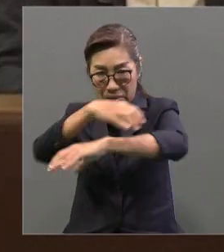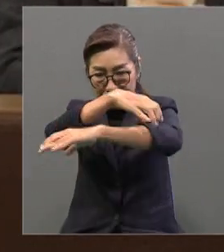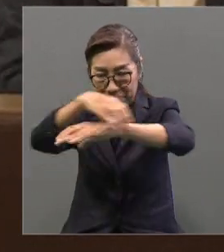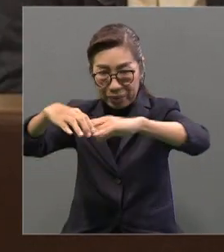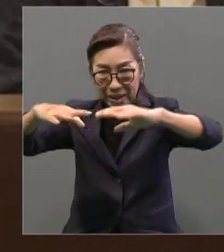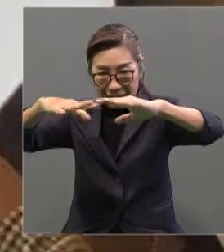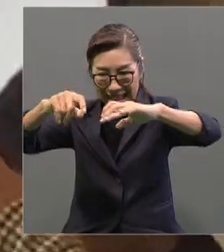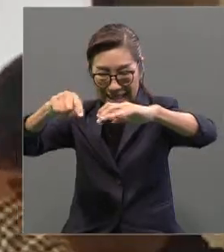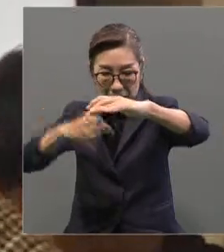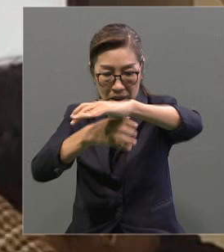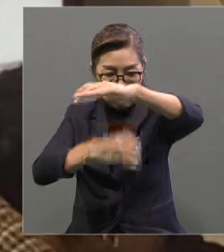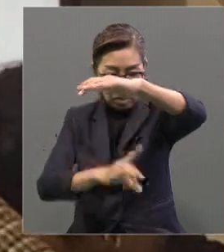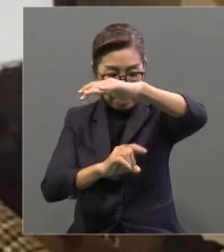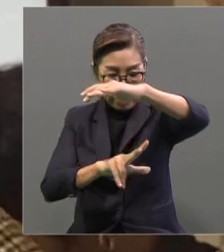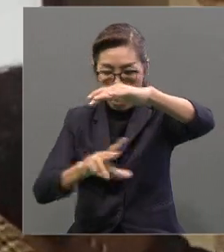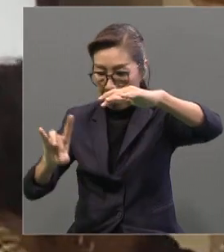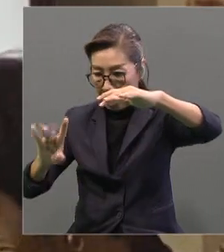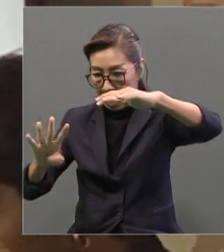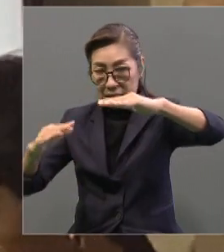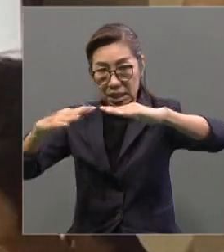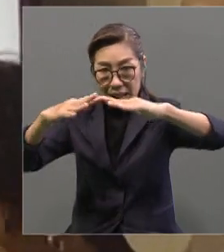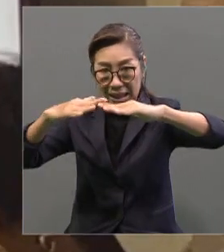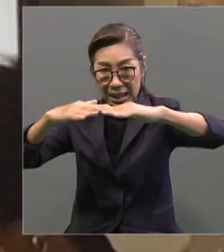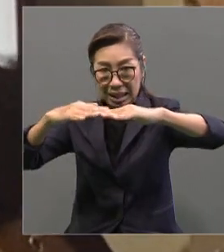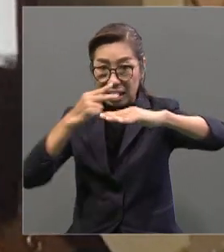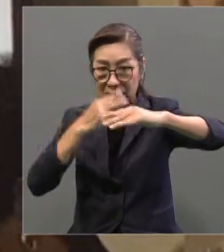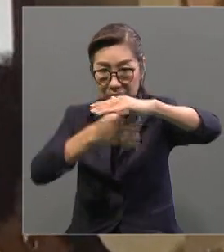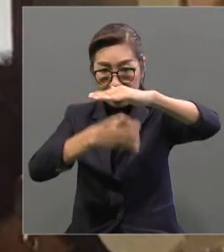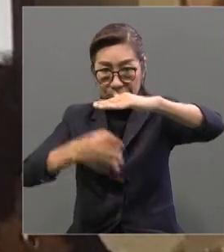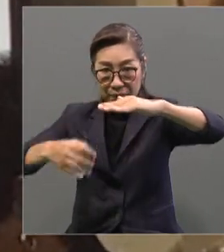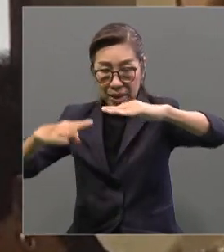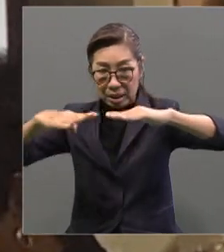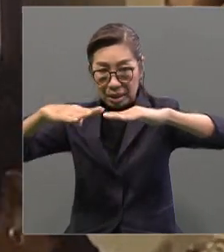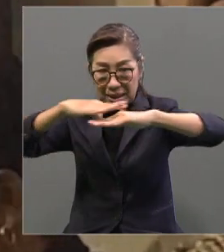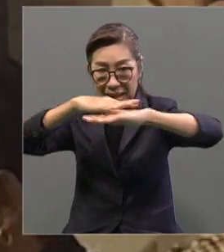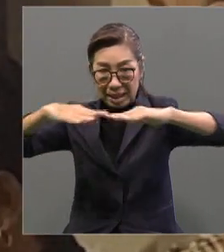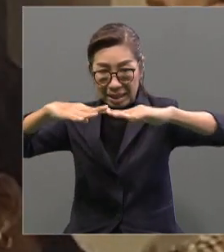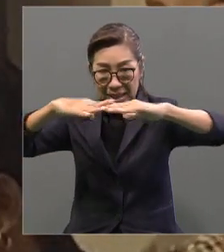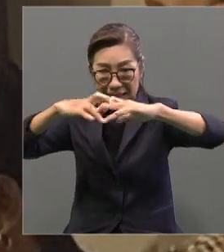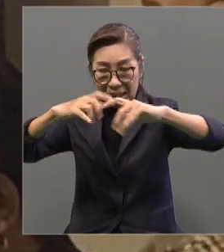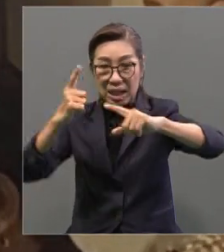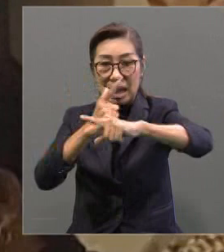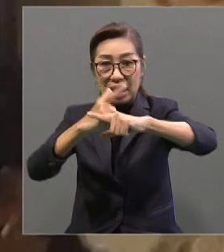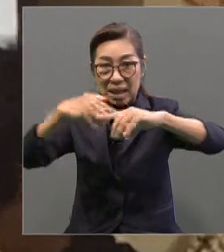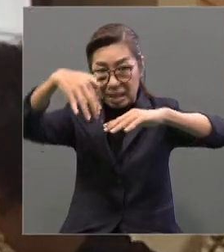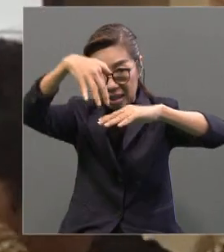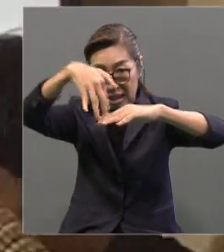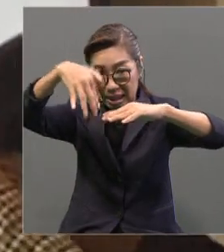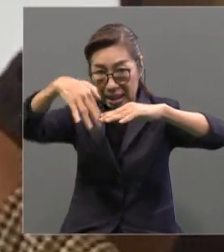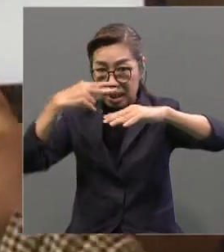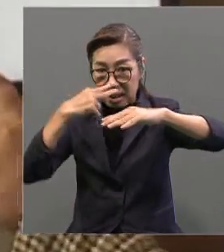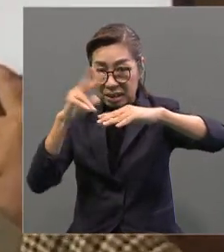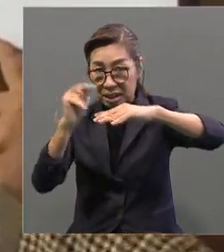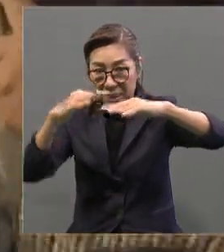ต้นที่เท่าไหร่83กับ84 คือเสามันตั้งตรงอยู่นั่นแหละแต่ว่าสิ่งที่มีปัญหาก็คือโครงสร้างเหล็กสีน้ำเงิน ข้างบนเนี่ย ที่เป็น